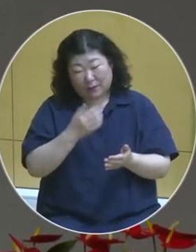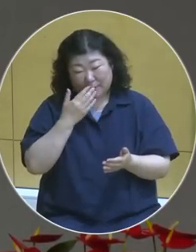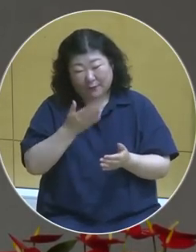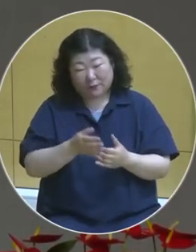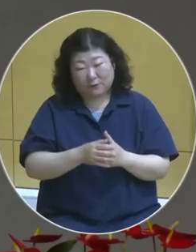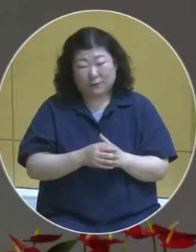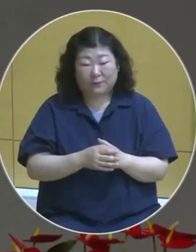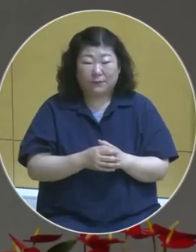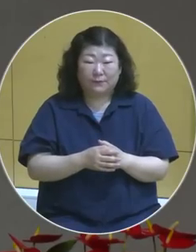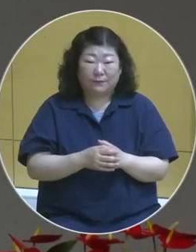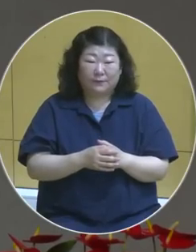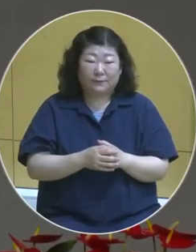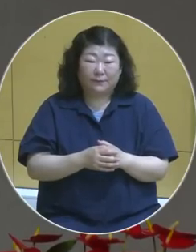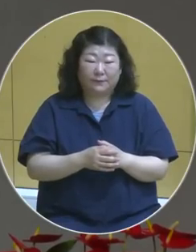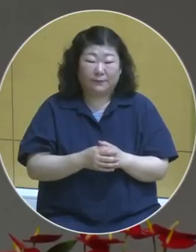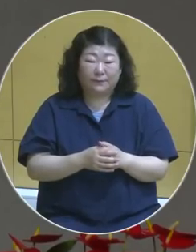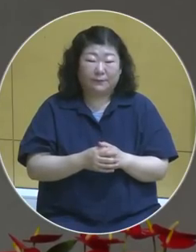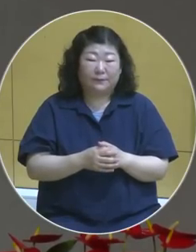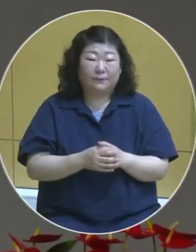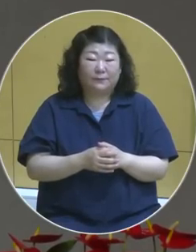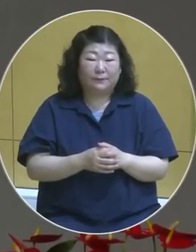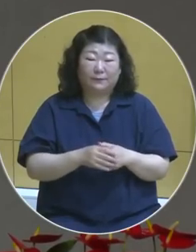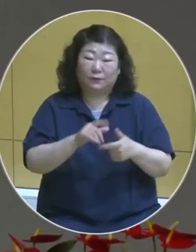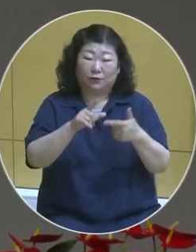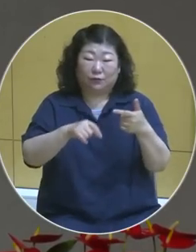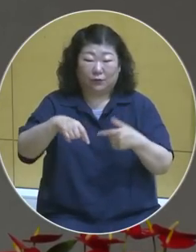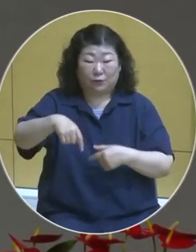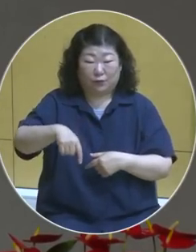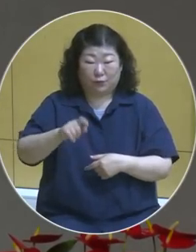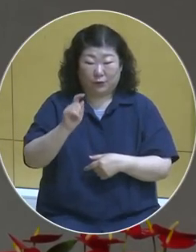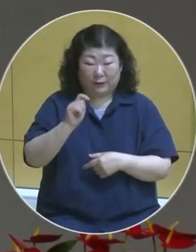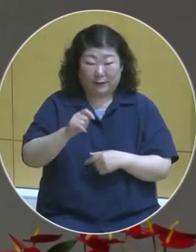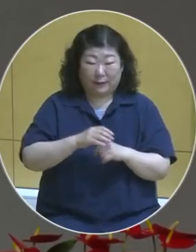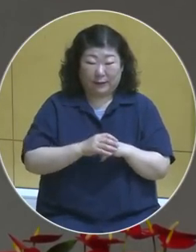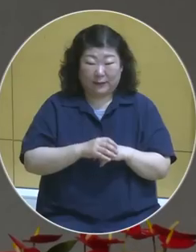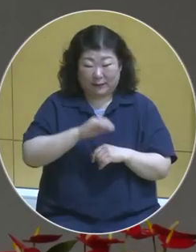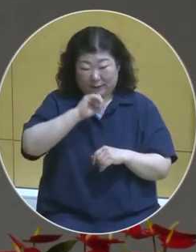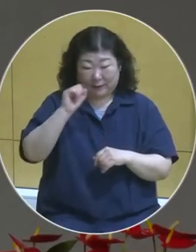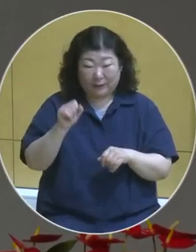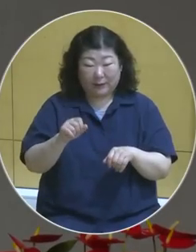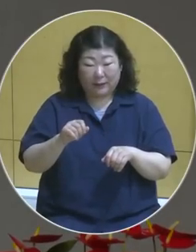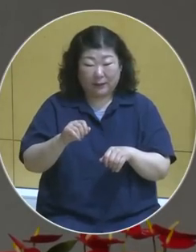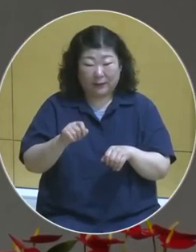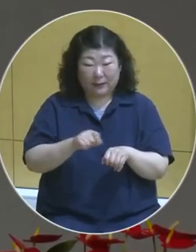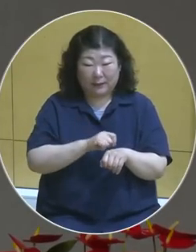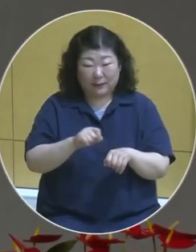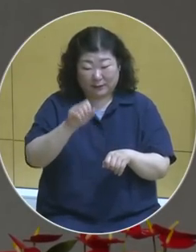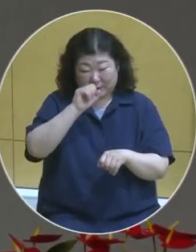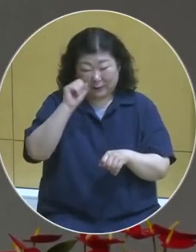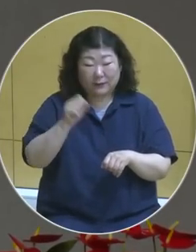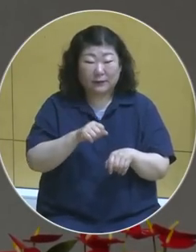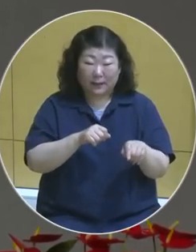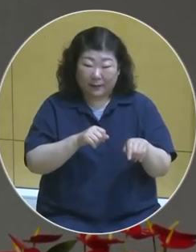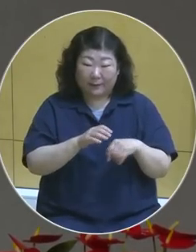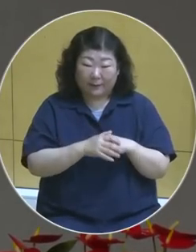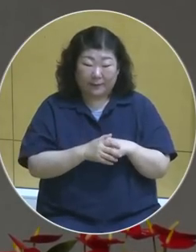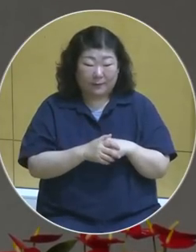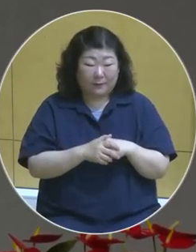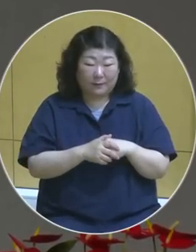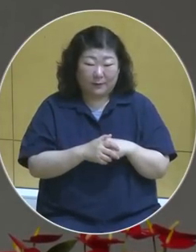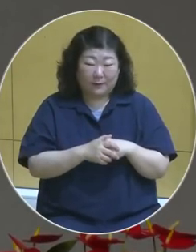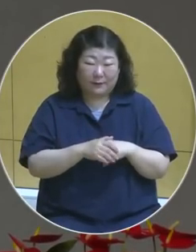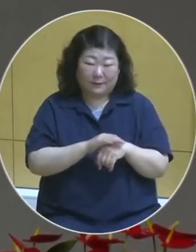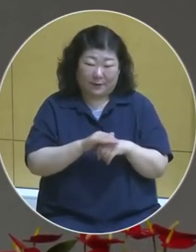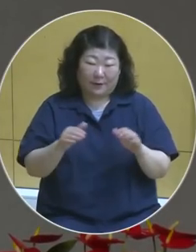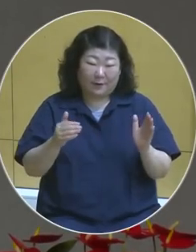있었으면 좋겠습니다. 6월 큐티 특별 새벽기도의 개근자 명단인데 여러분 6월 큐티 새벽기도가 잘